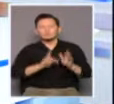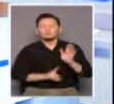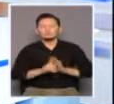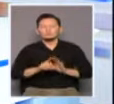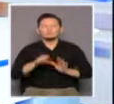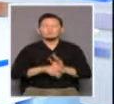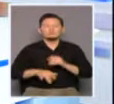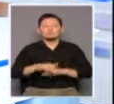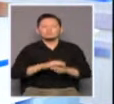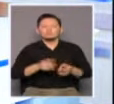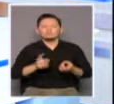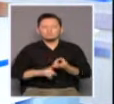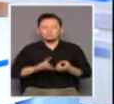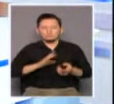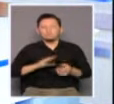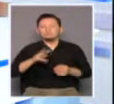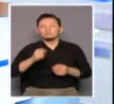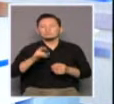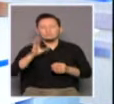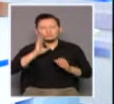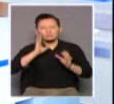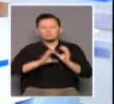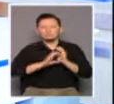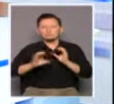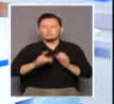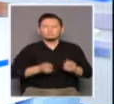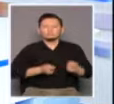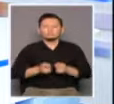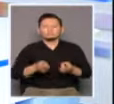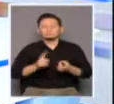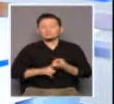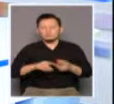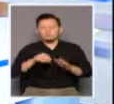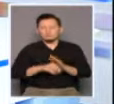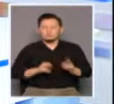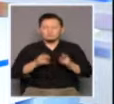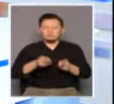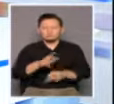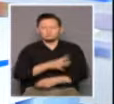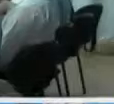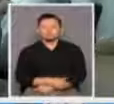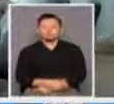Қазтрансойл акционерлік қоғамы магистральдық су ағызғысы серіктестігі өкілдері өңірге іссапармен келді.